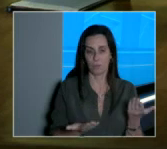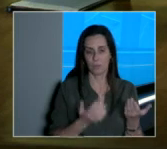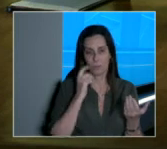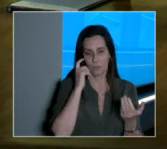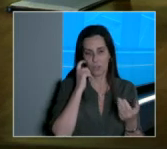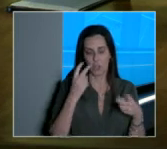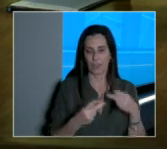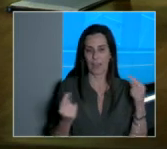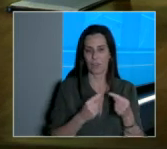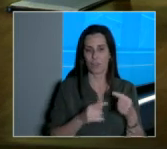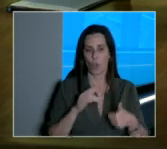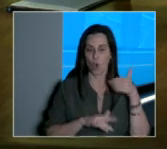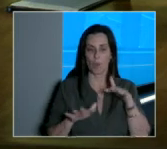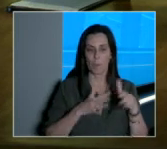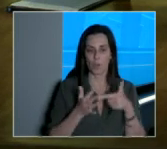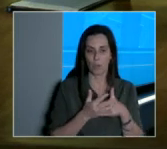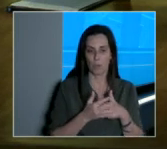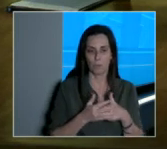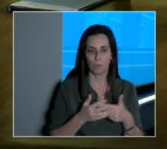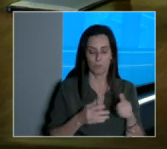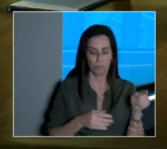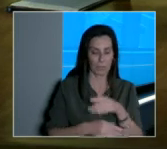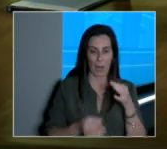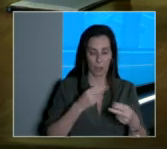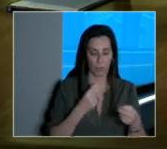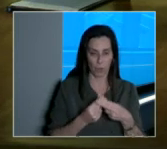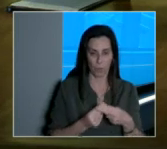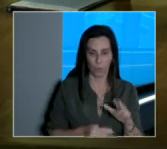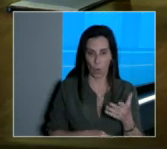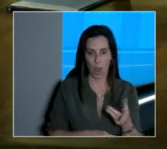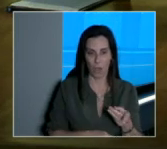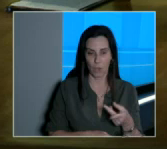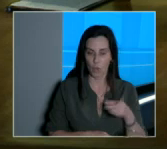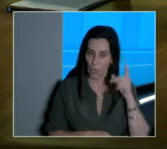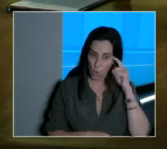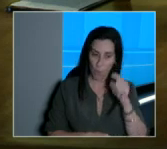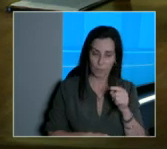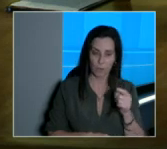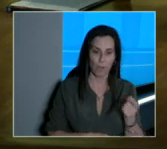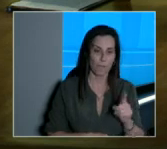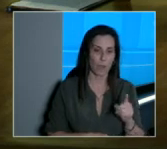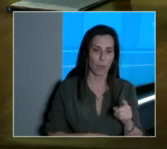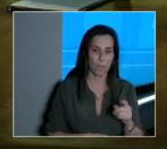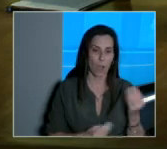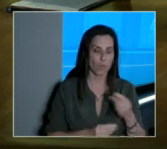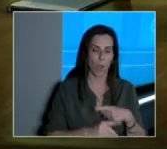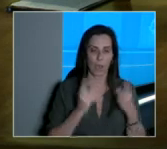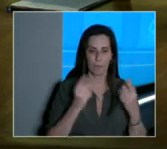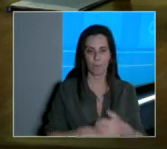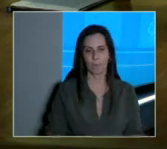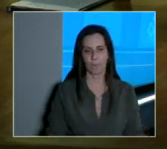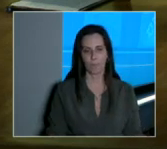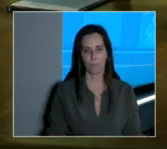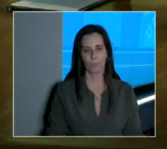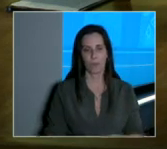שקשה להתווכח איתה, שראש הממשלה אוטוטו יועמד לדין, והוא כנראה יותר מוטרד מזה מאשר מכל סוגיה אידיאולוגית אחרת. טוב,